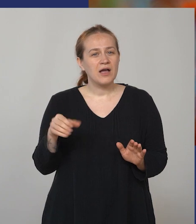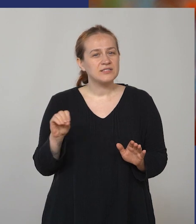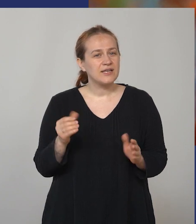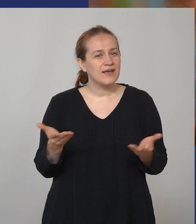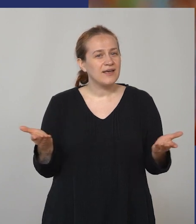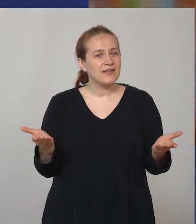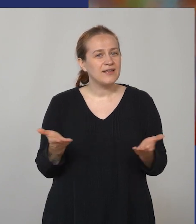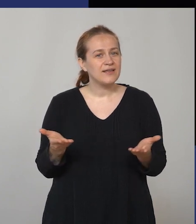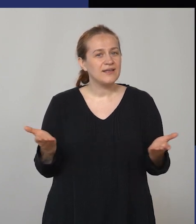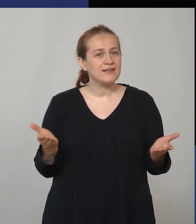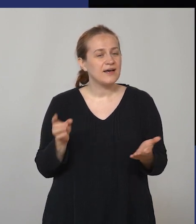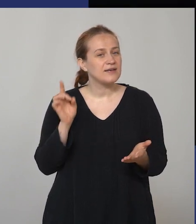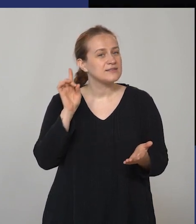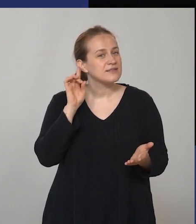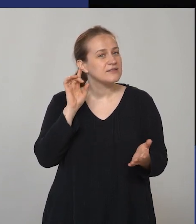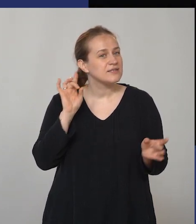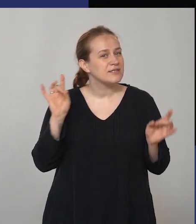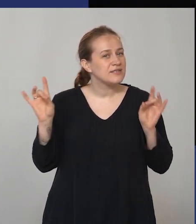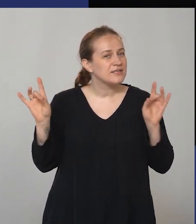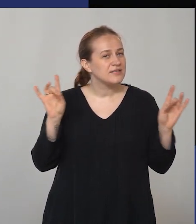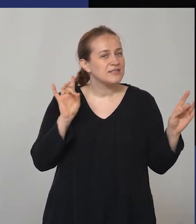напев где-то